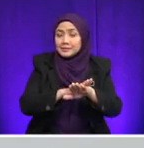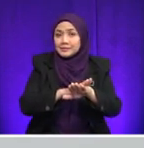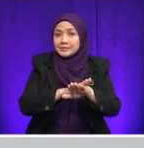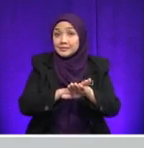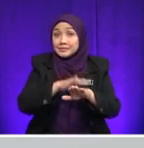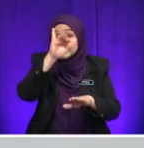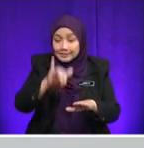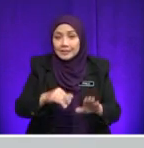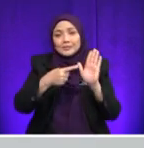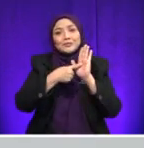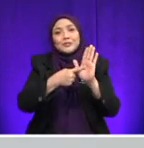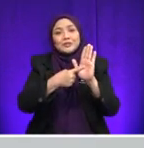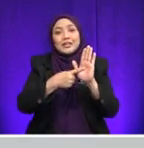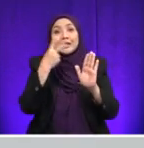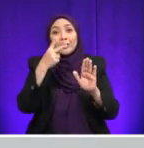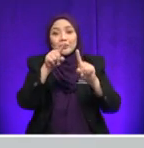mana